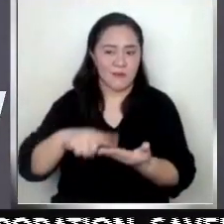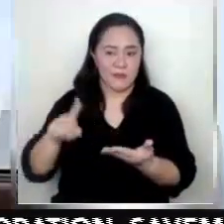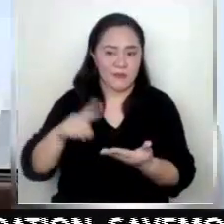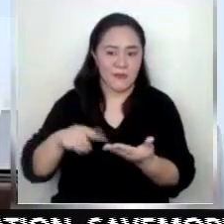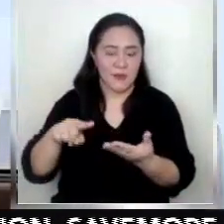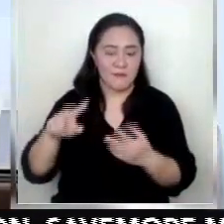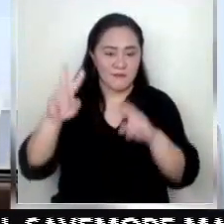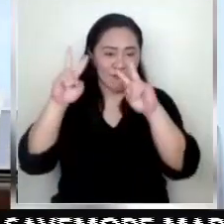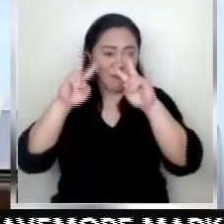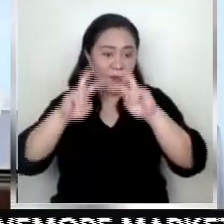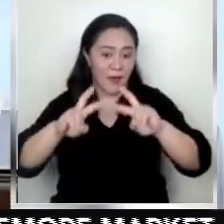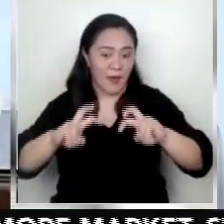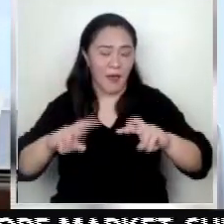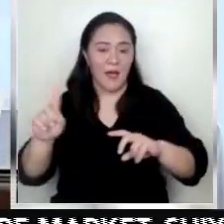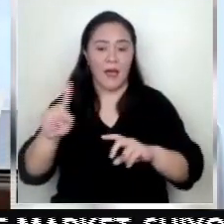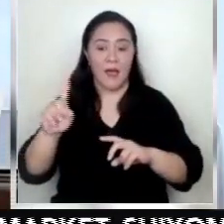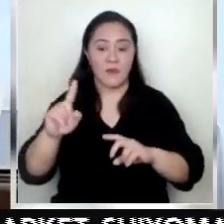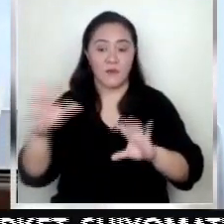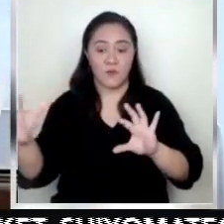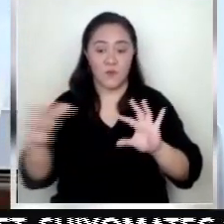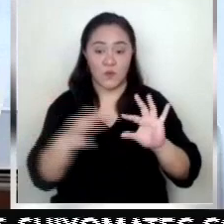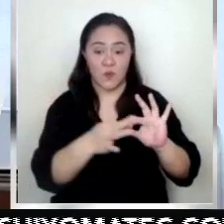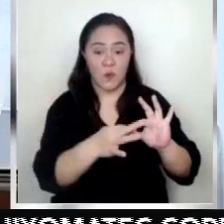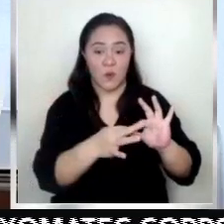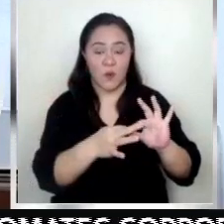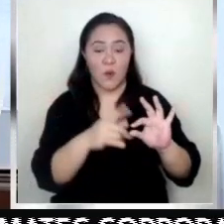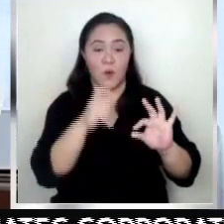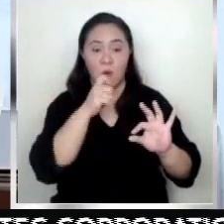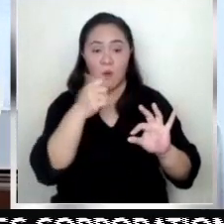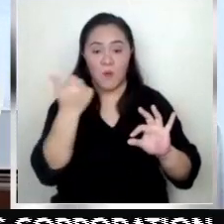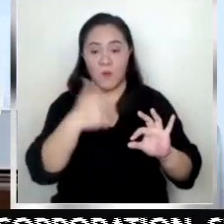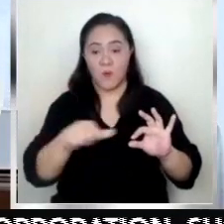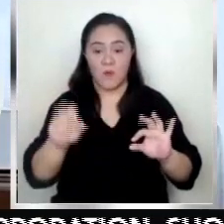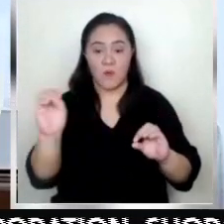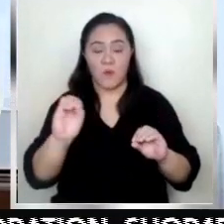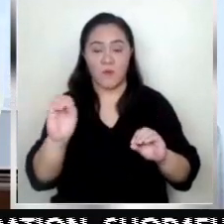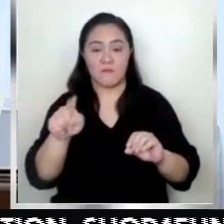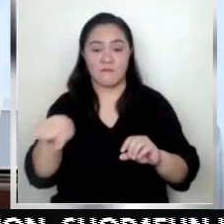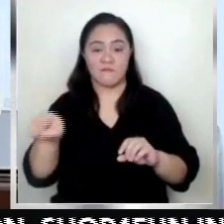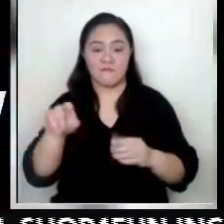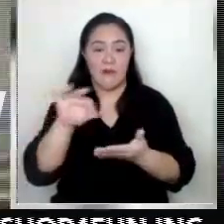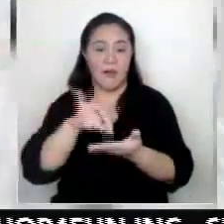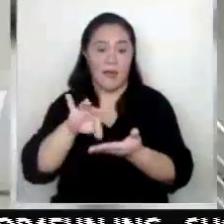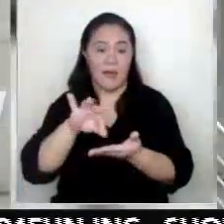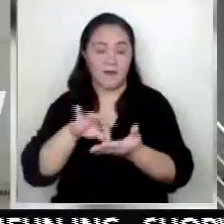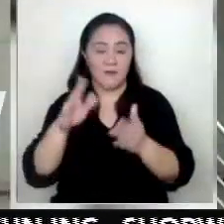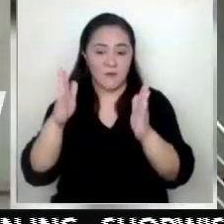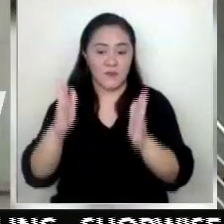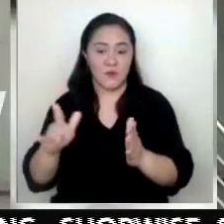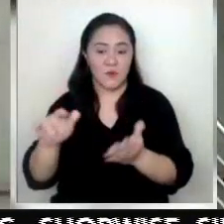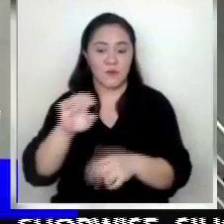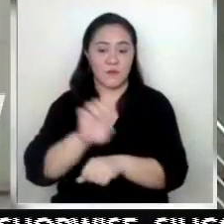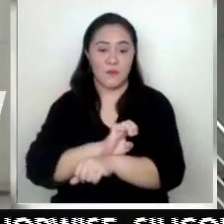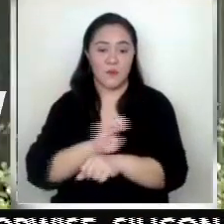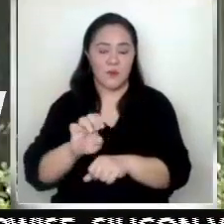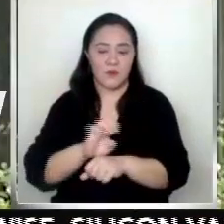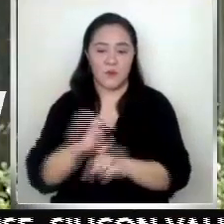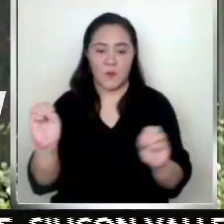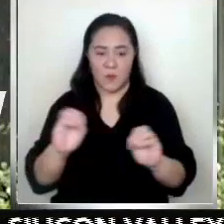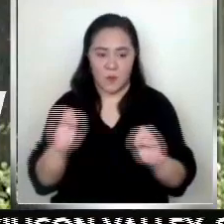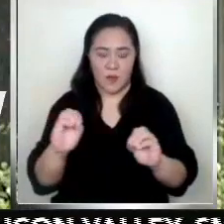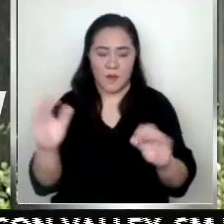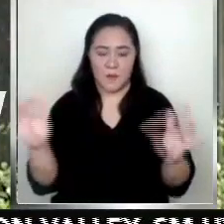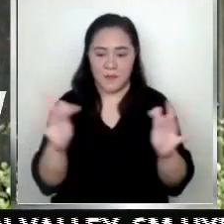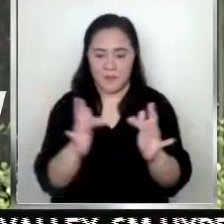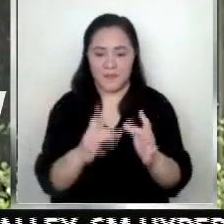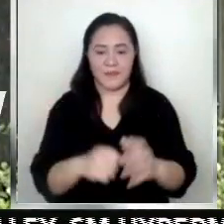ito nali-link sa sa kahit sinong um account ng ng ating empleyado sabi ng dict may suspect